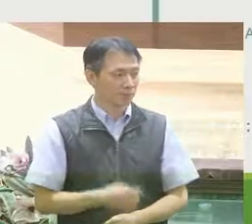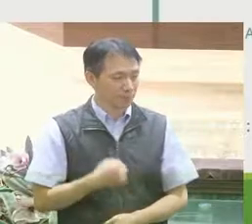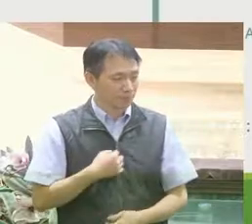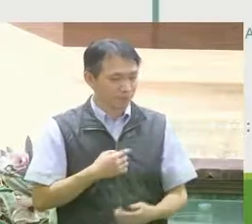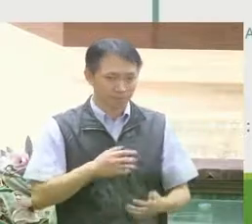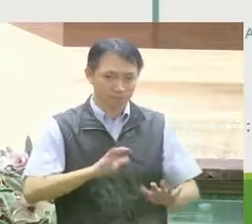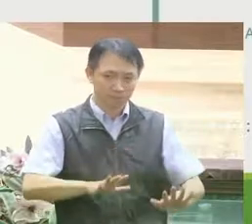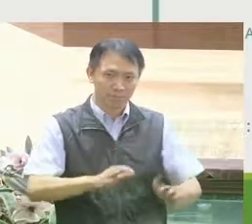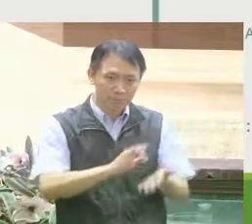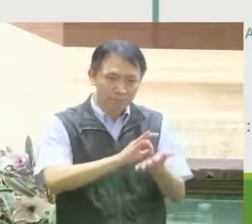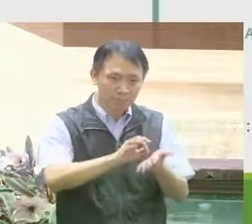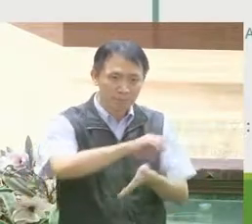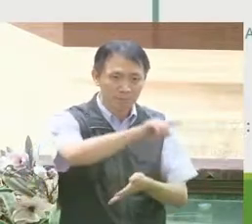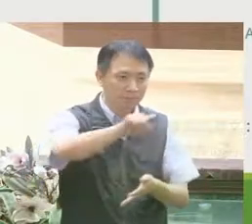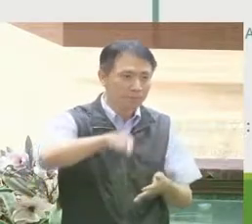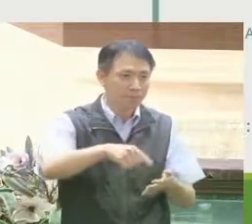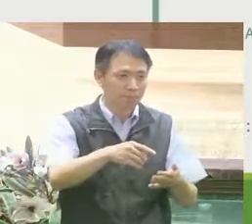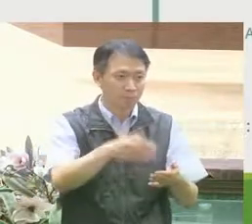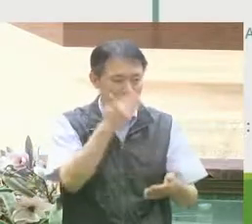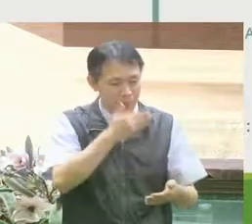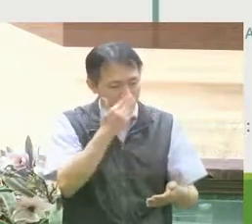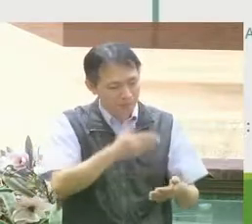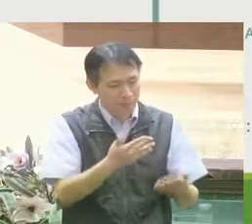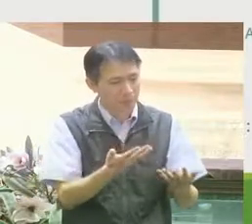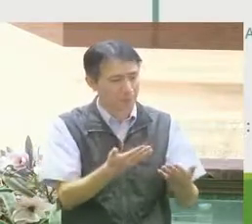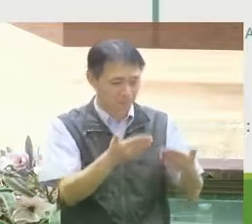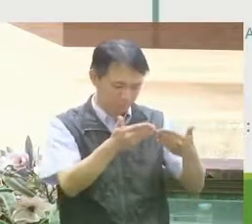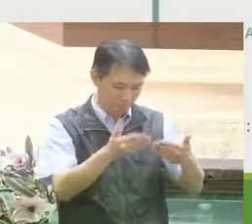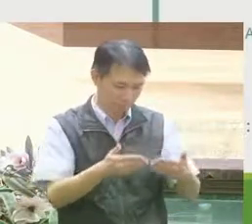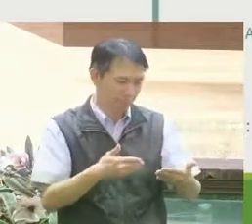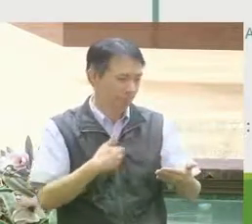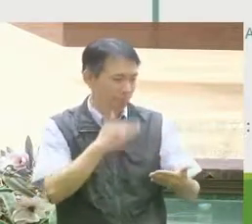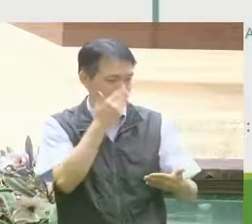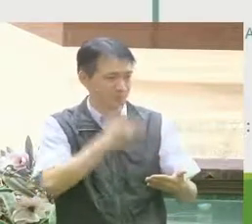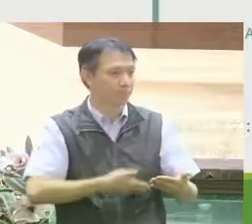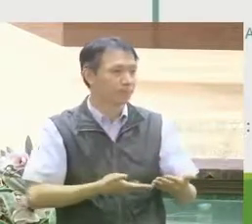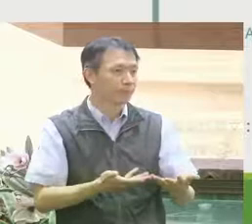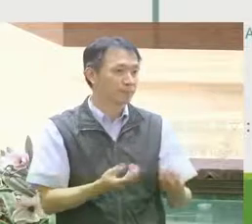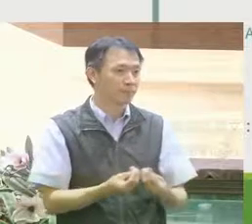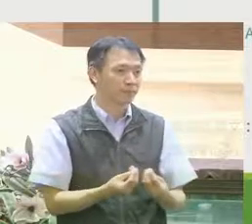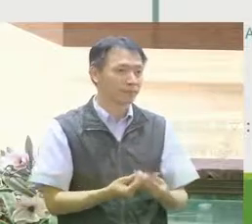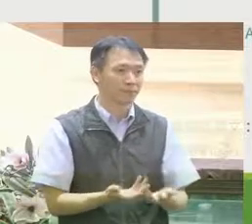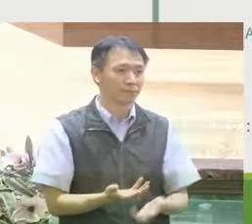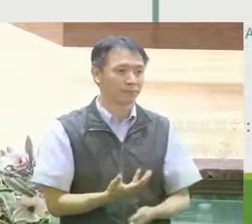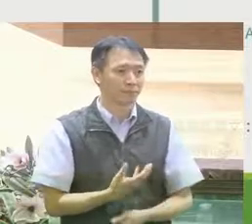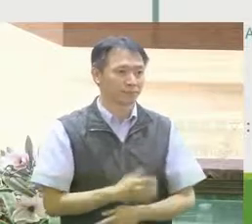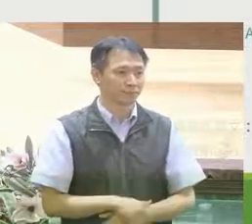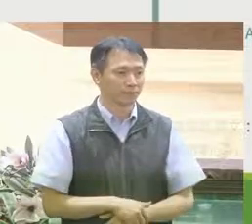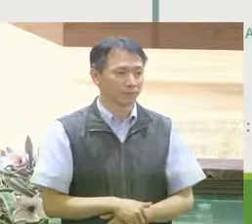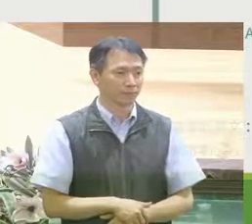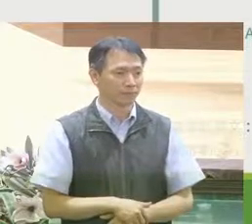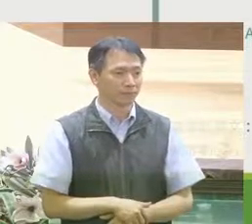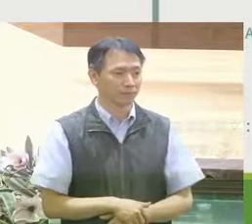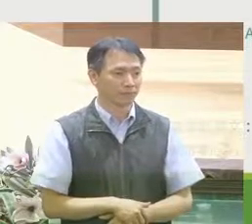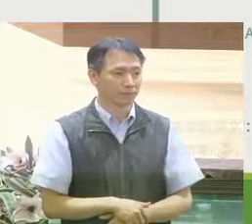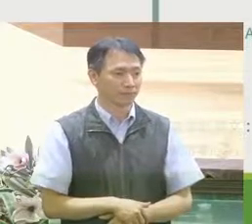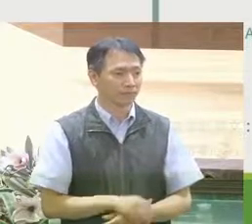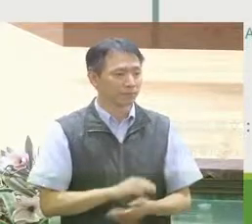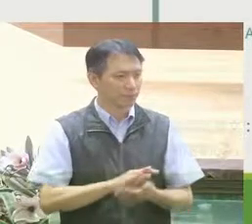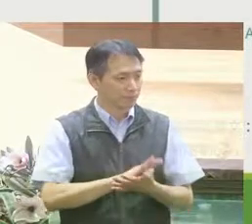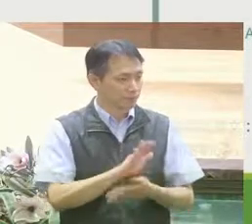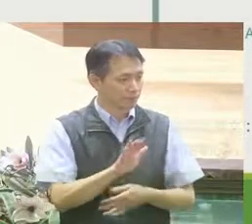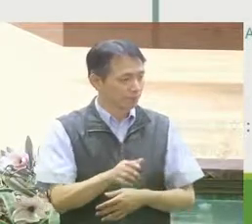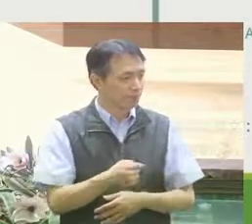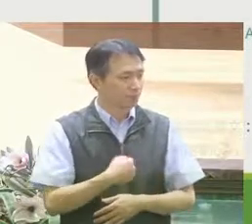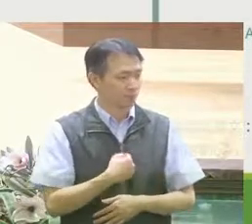难，使用者失败太多次会觉得很沮丧。这是义工真实所反映的意见。